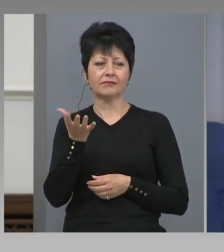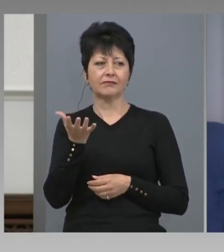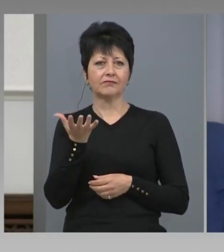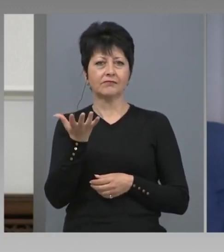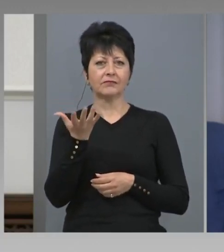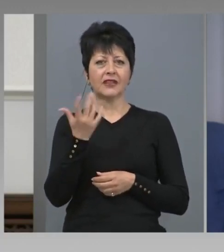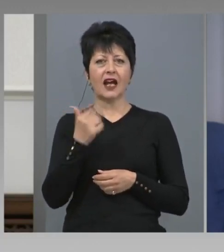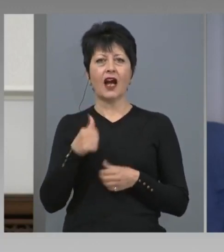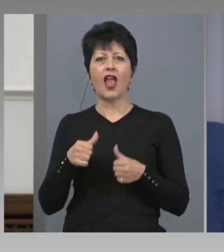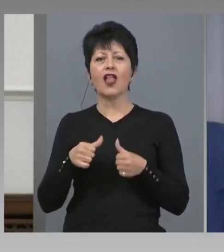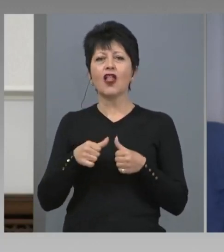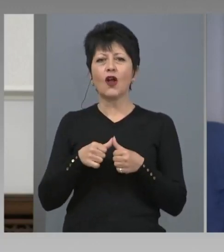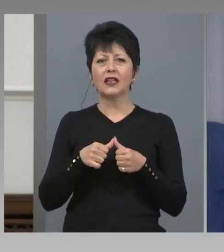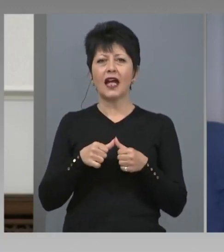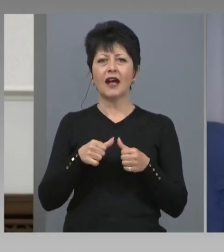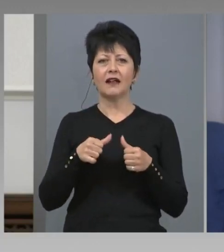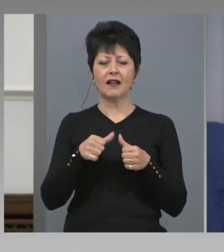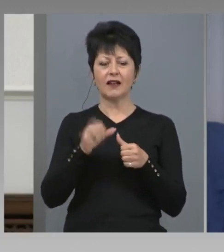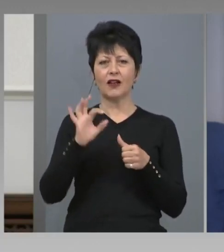Уолтър Рид.